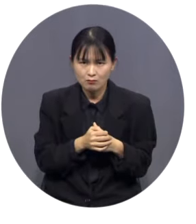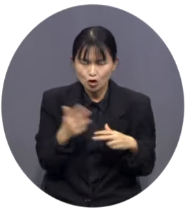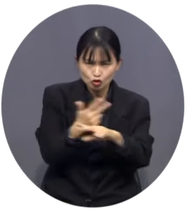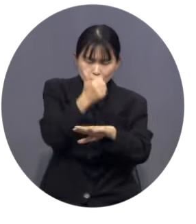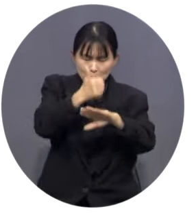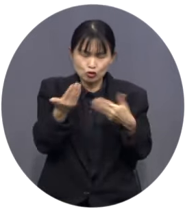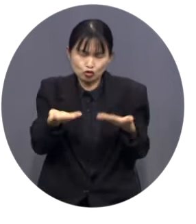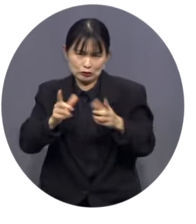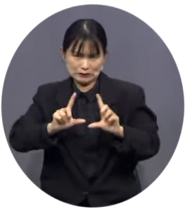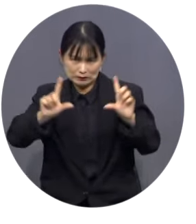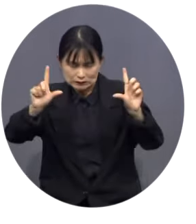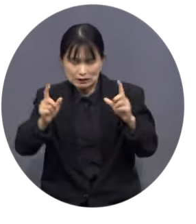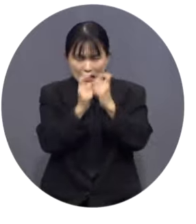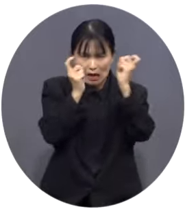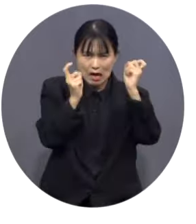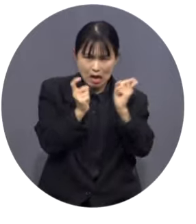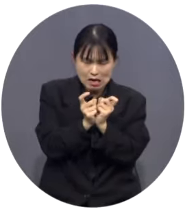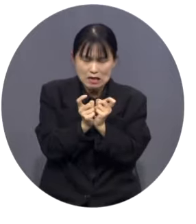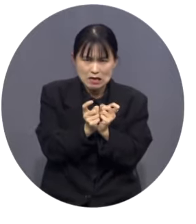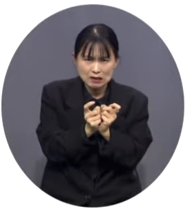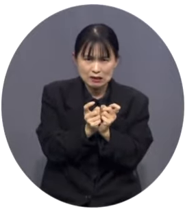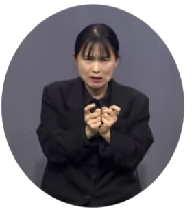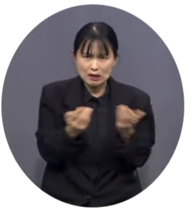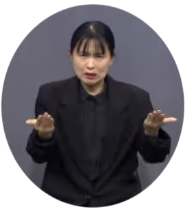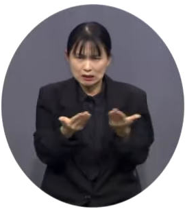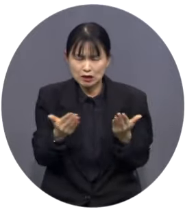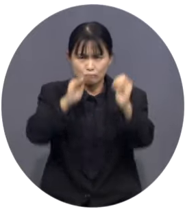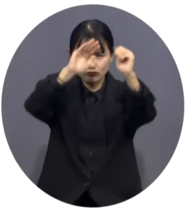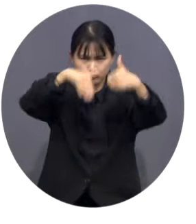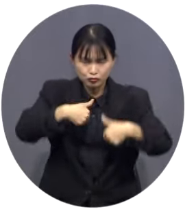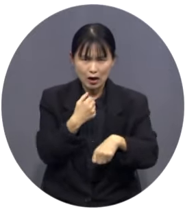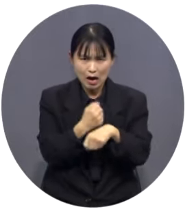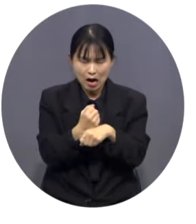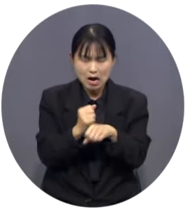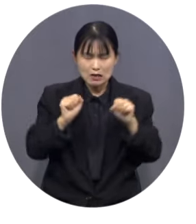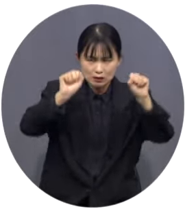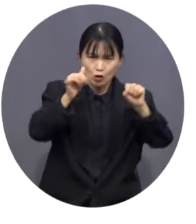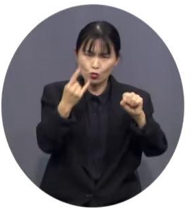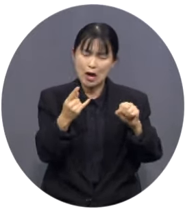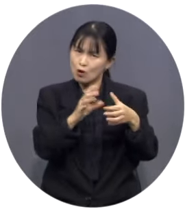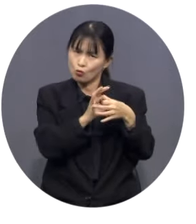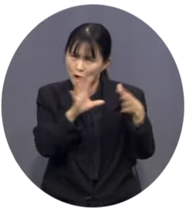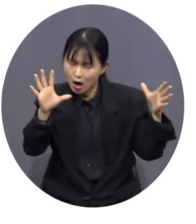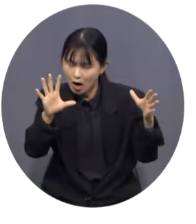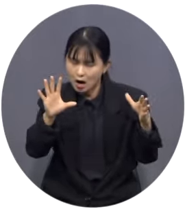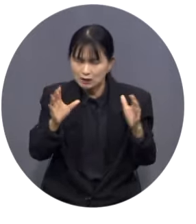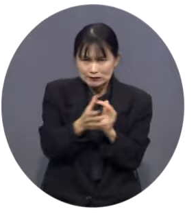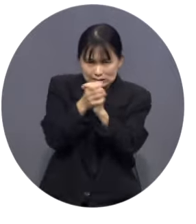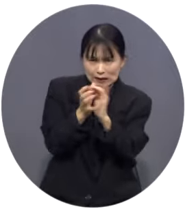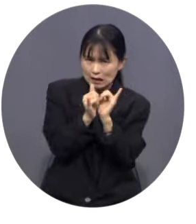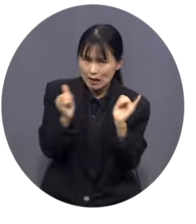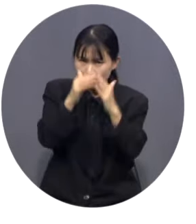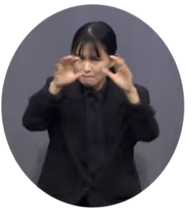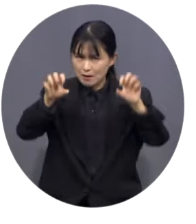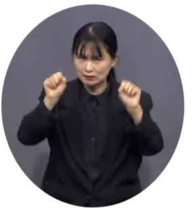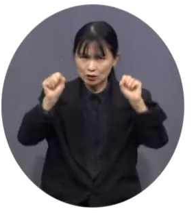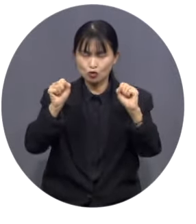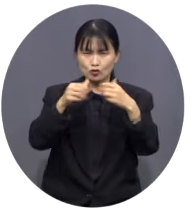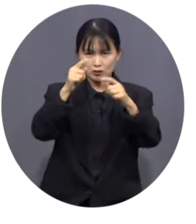주말과 휴일에는 개인 경조사에도 동원됐습니다. 체육회 행사가 아닌 회장과 친분이 있는 사람의 마을